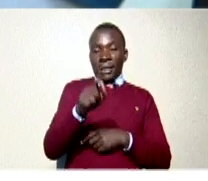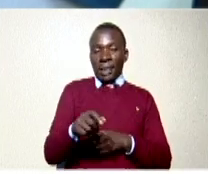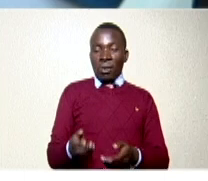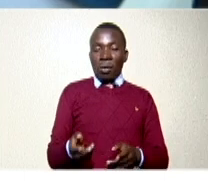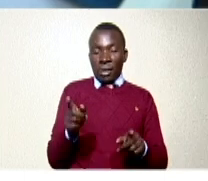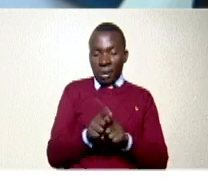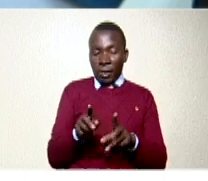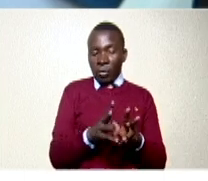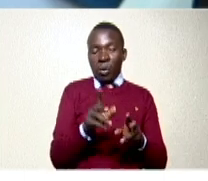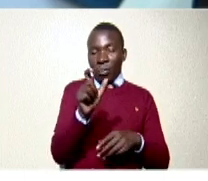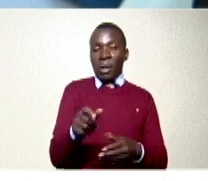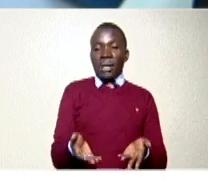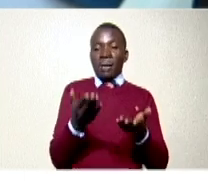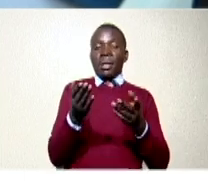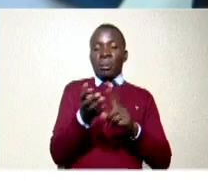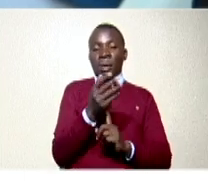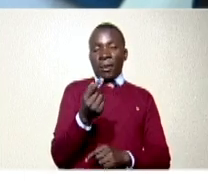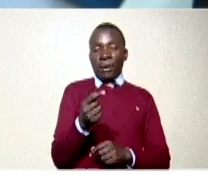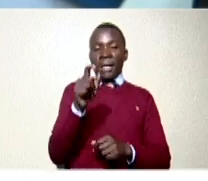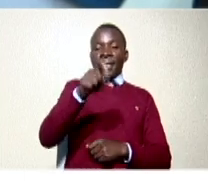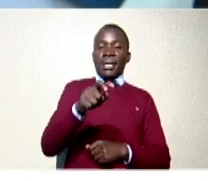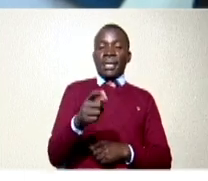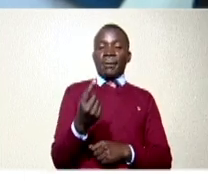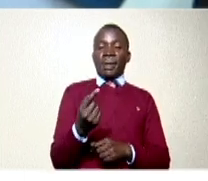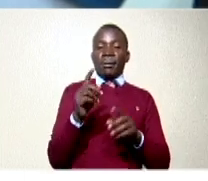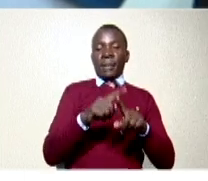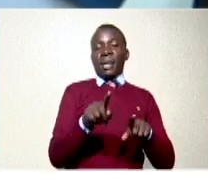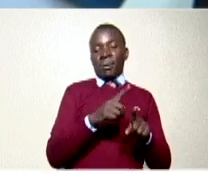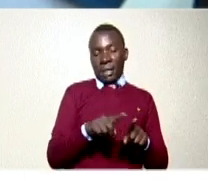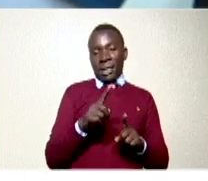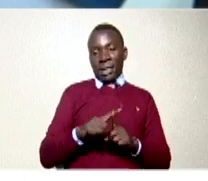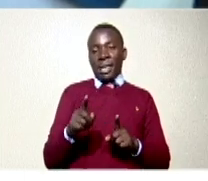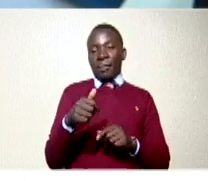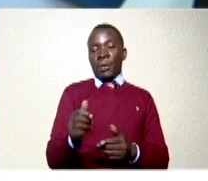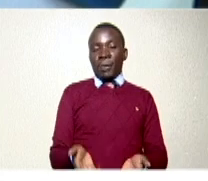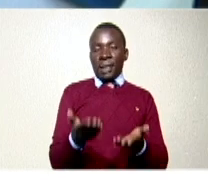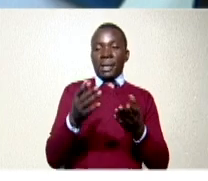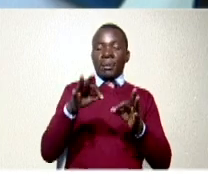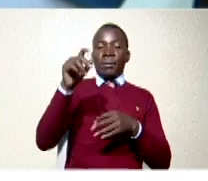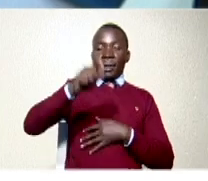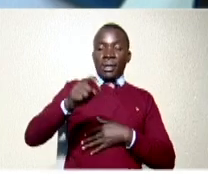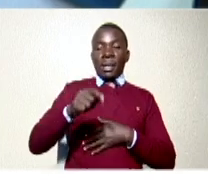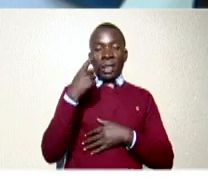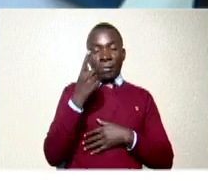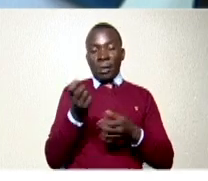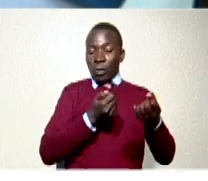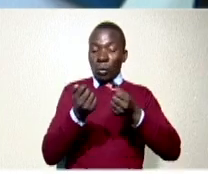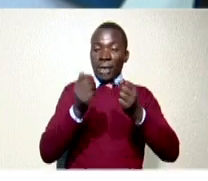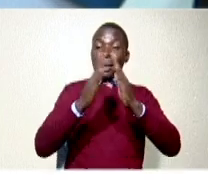babona amafaranga, niko bakeneye ibintu bitandukanye. Ibyo rero bikazamura ibikenerwa. Iyo urebye imodoka ziri mu mujyi